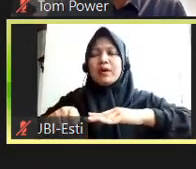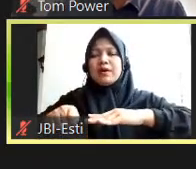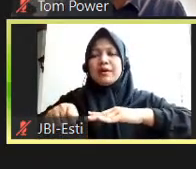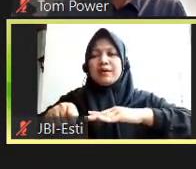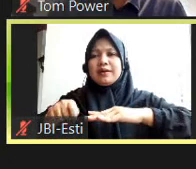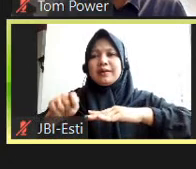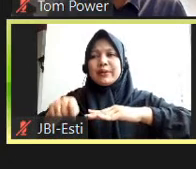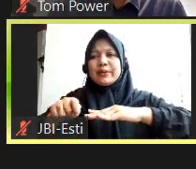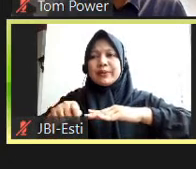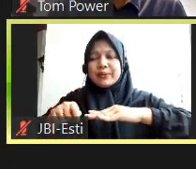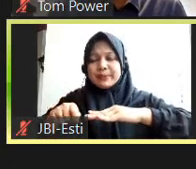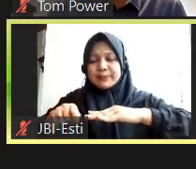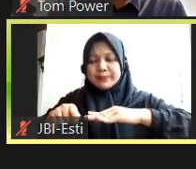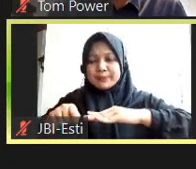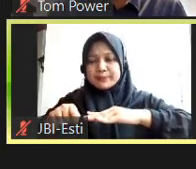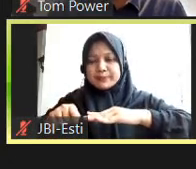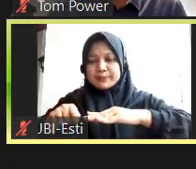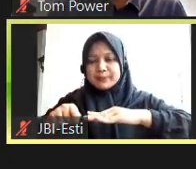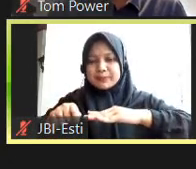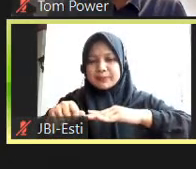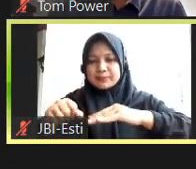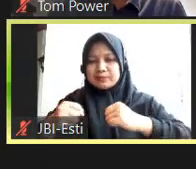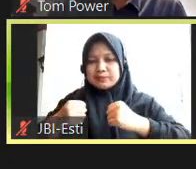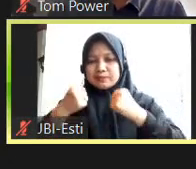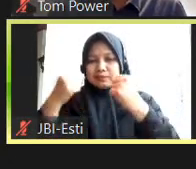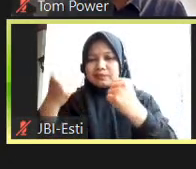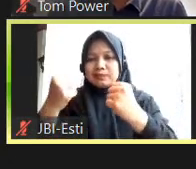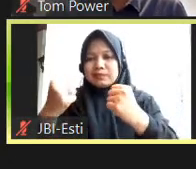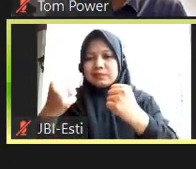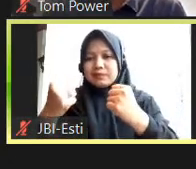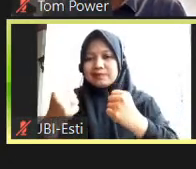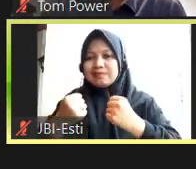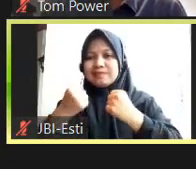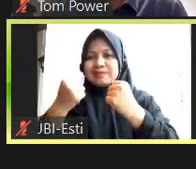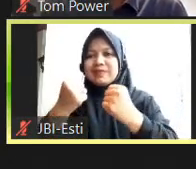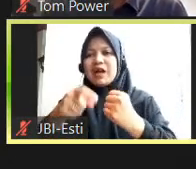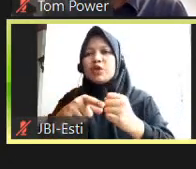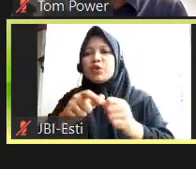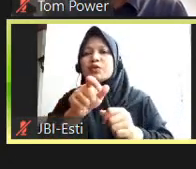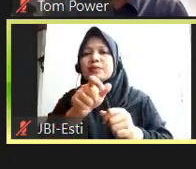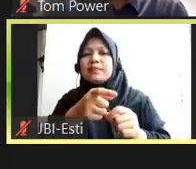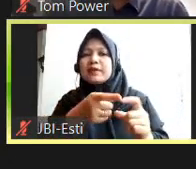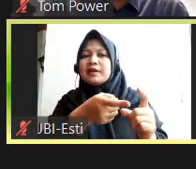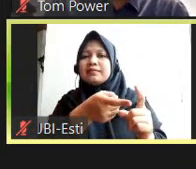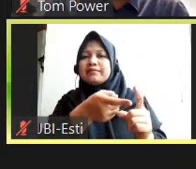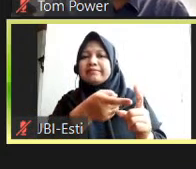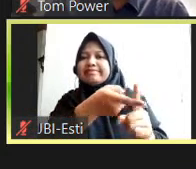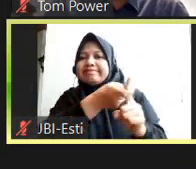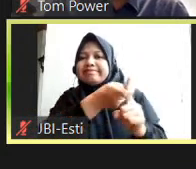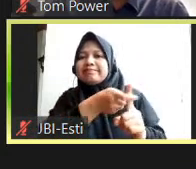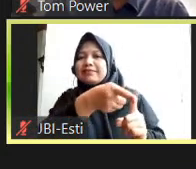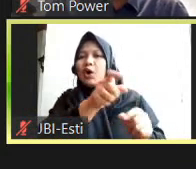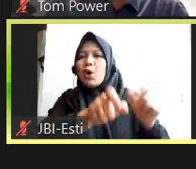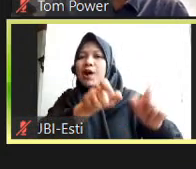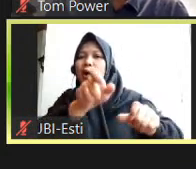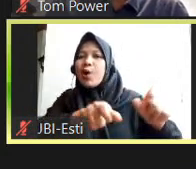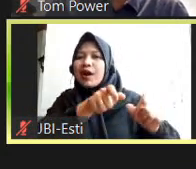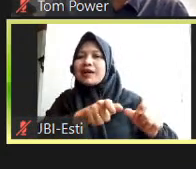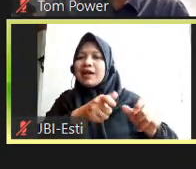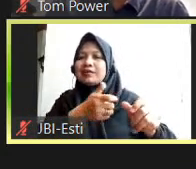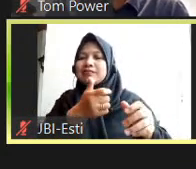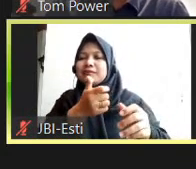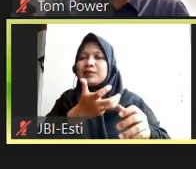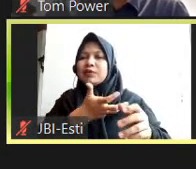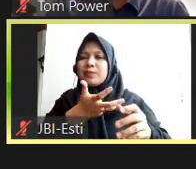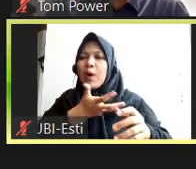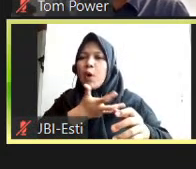kuat untuk digunakan menangkapi mereka-mereka yang kritis. Dan kalau dirujuk pada apa penyebabnya, saya